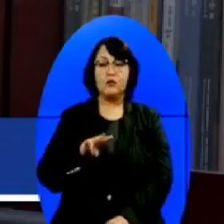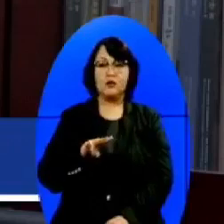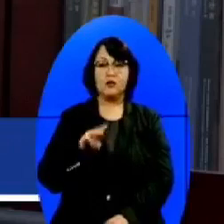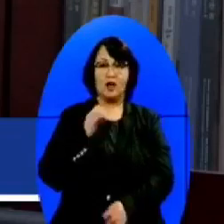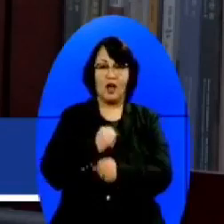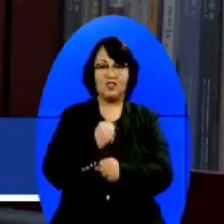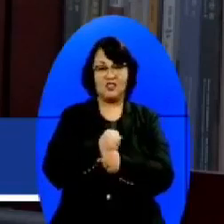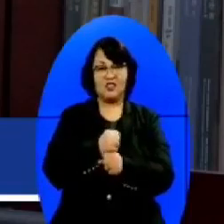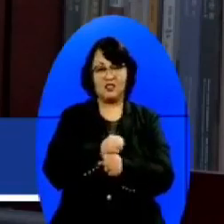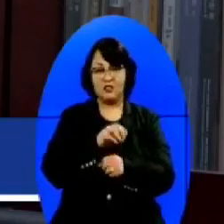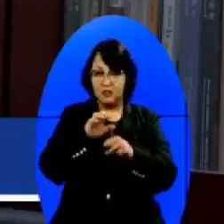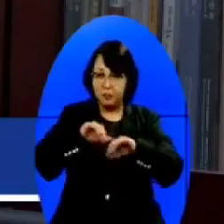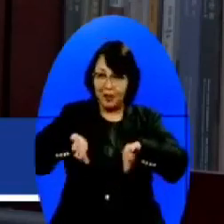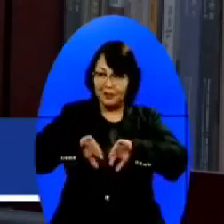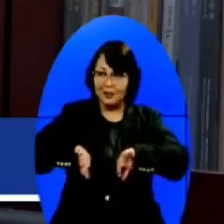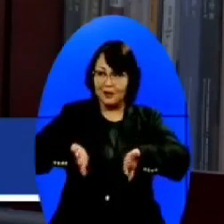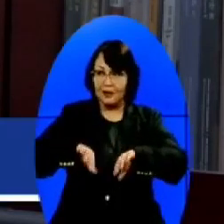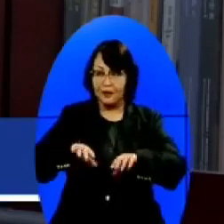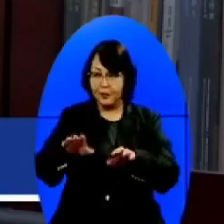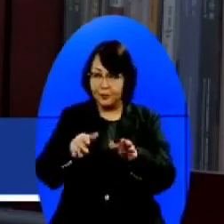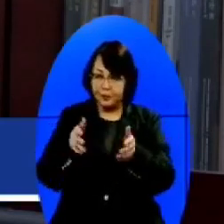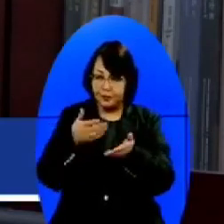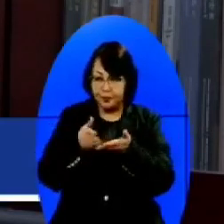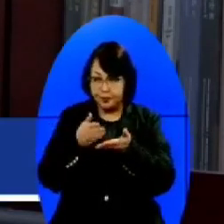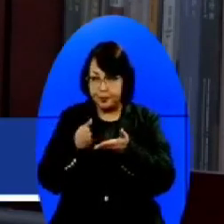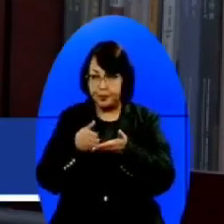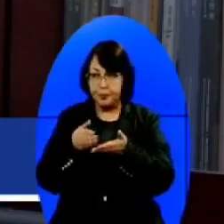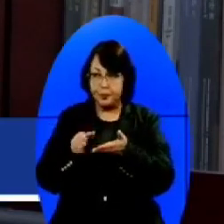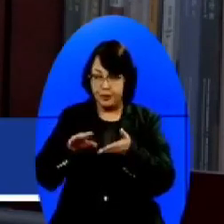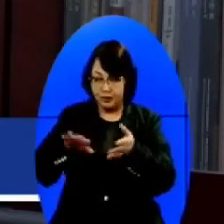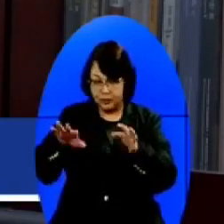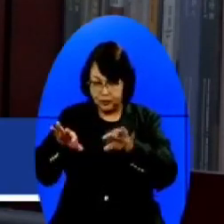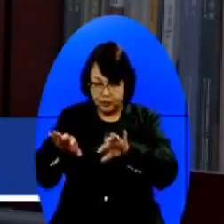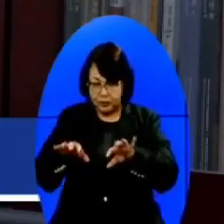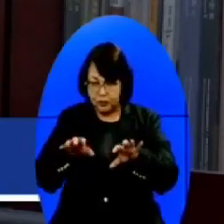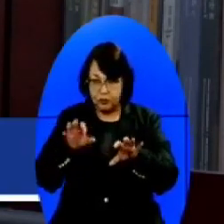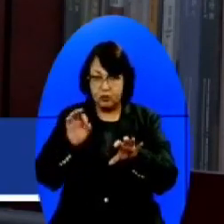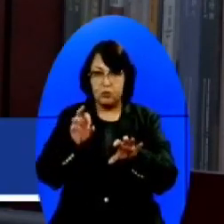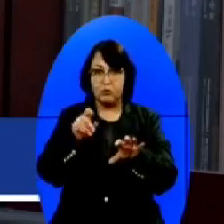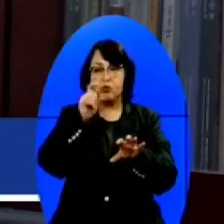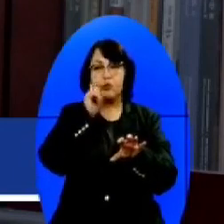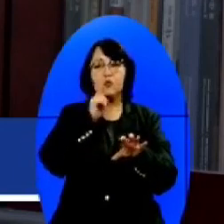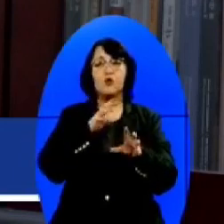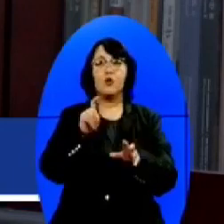сонирхдаг. За энэ нь одоо юугаар тайлбарлаж болох вэ гэхээр одоо хүнөө